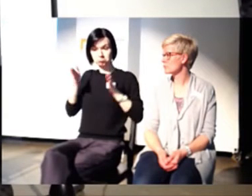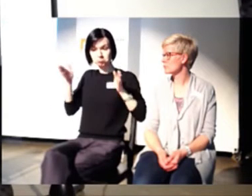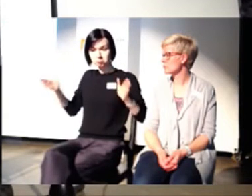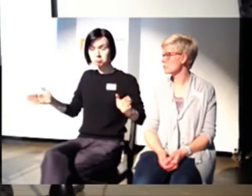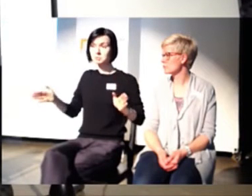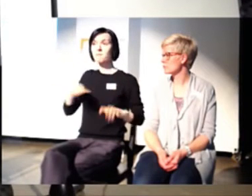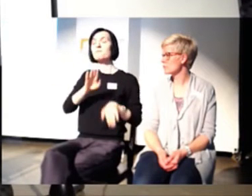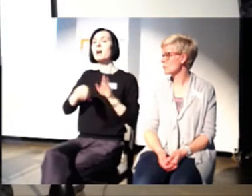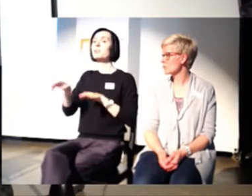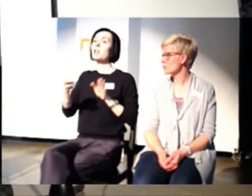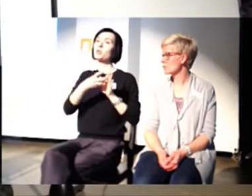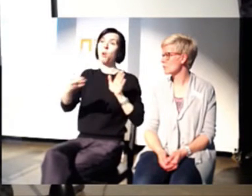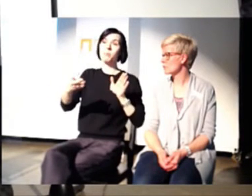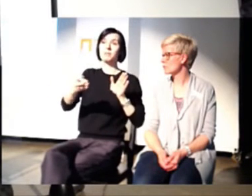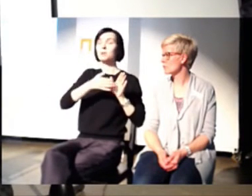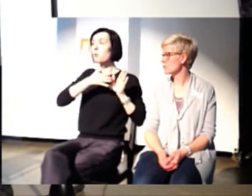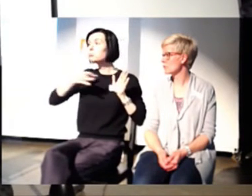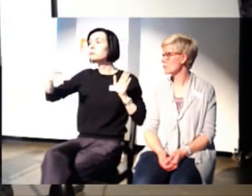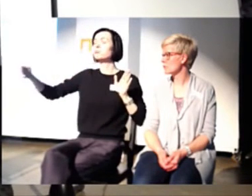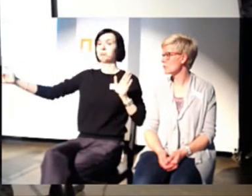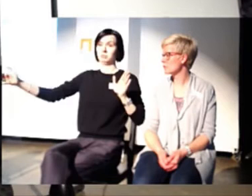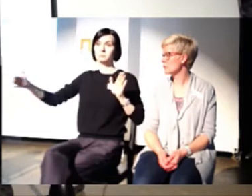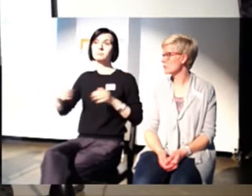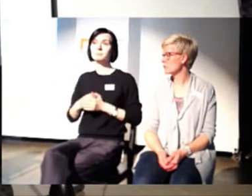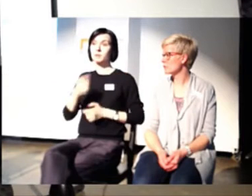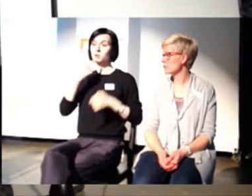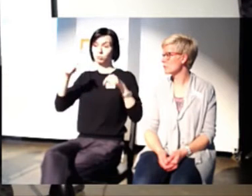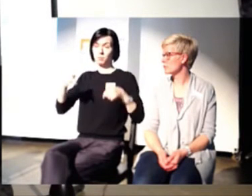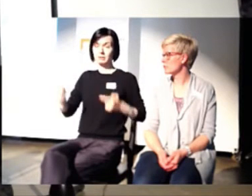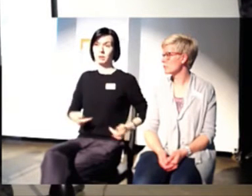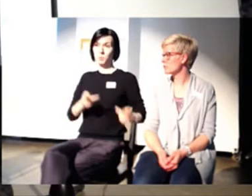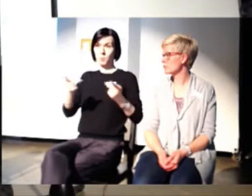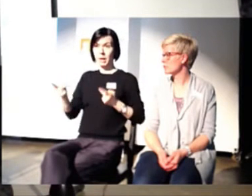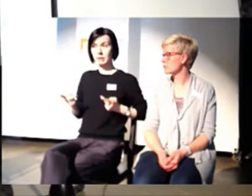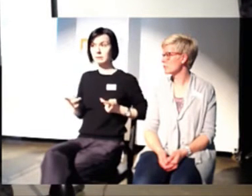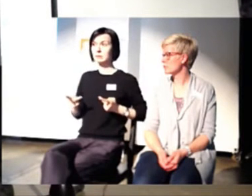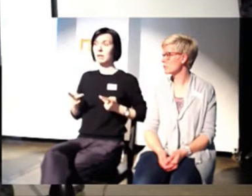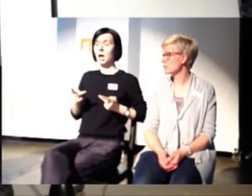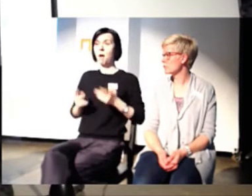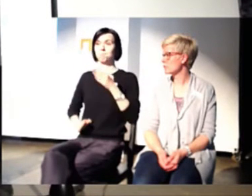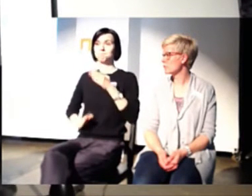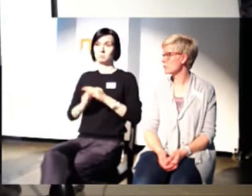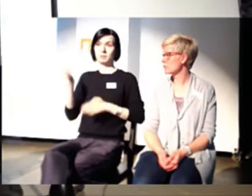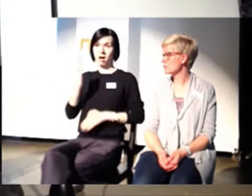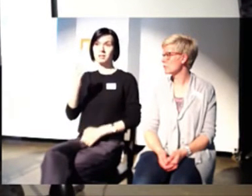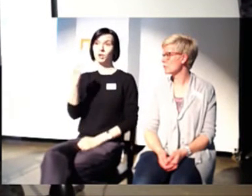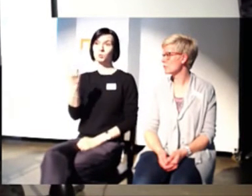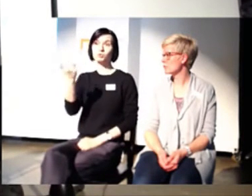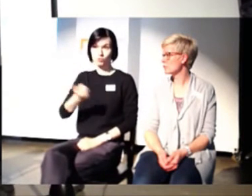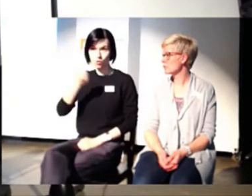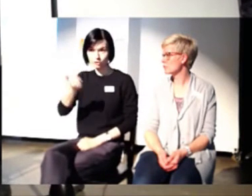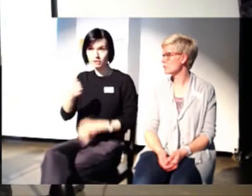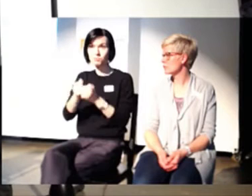3 viikosta ylöspäin. Suomessa yleensä 1 vuosi on niin kuin maksimi, mutta esimerkiksi Hollannissa on